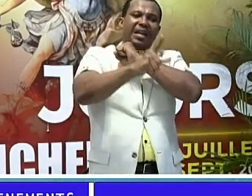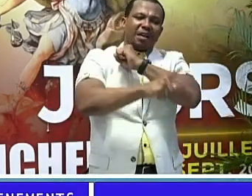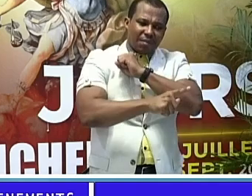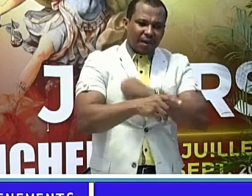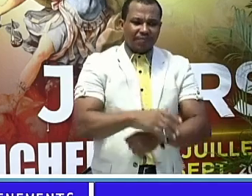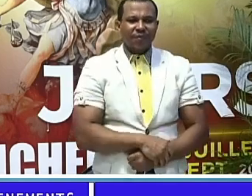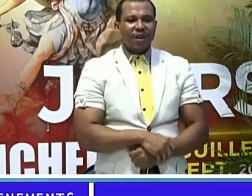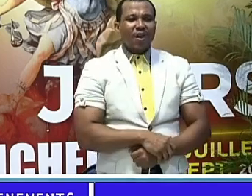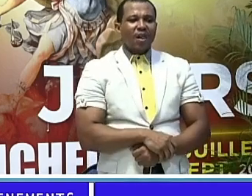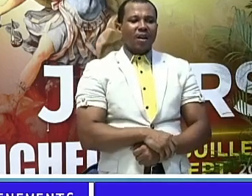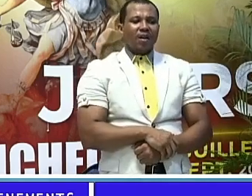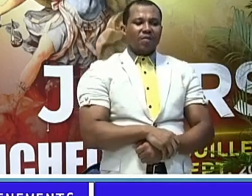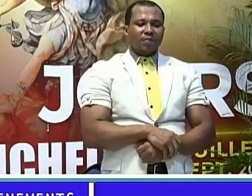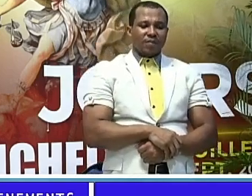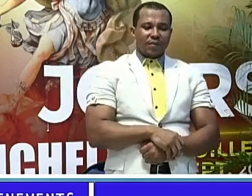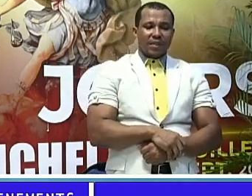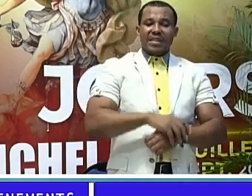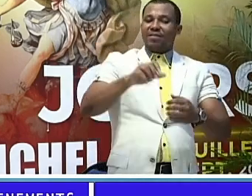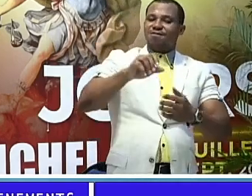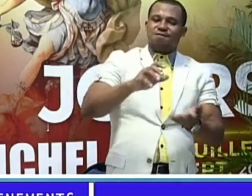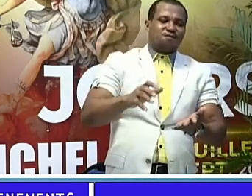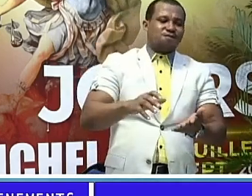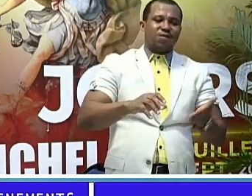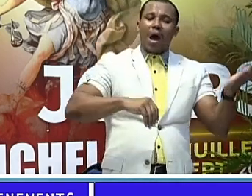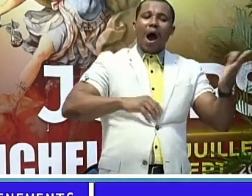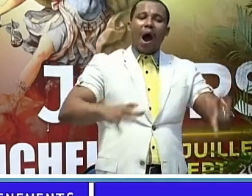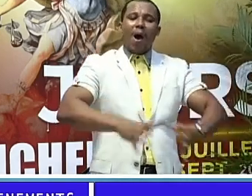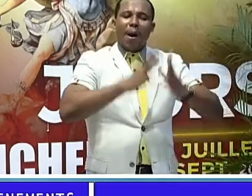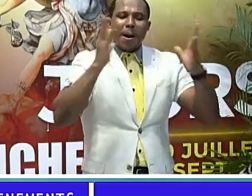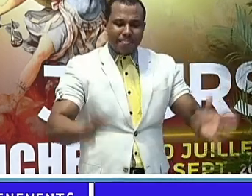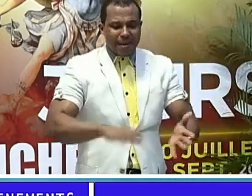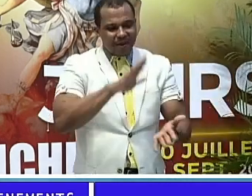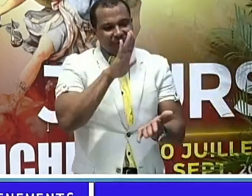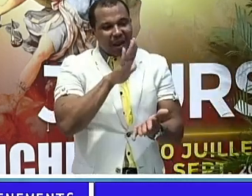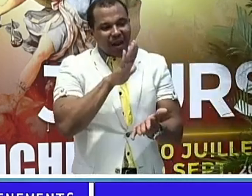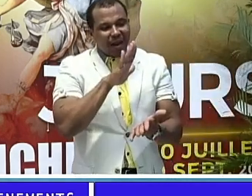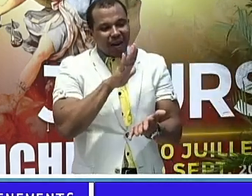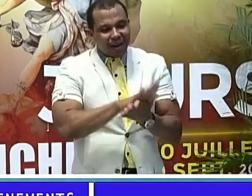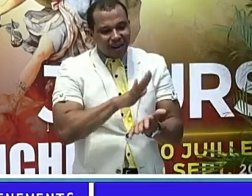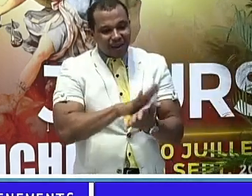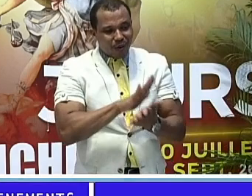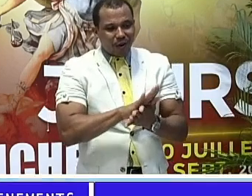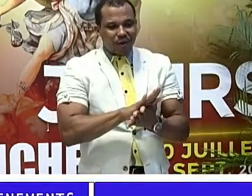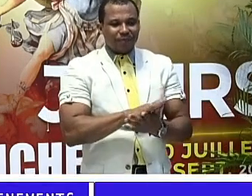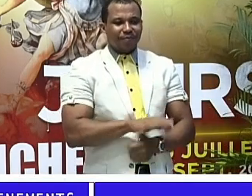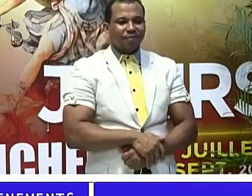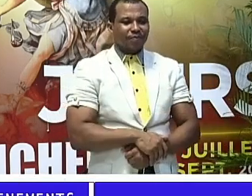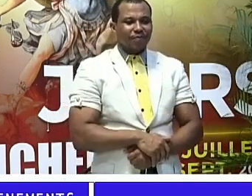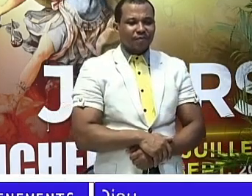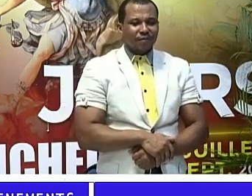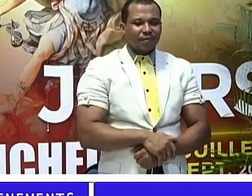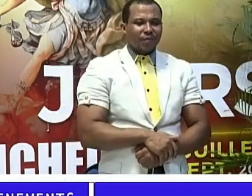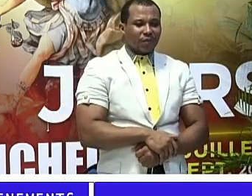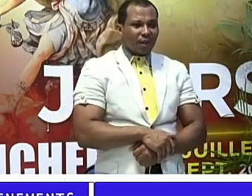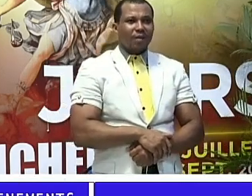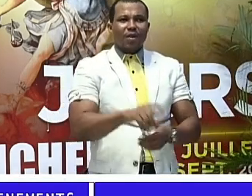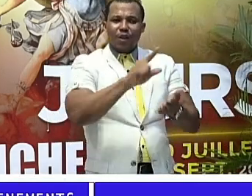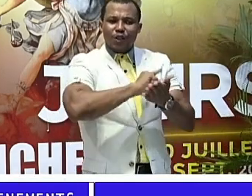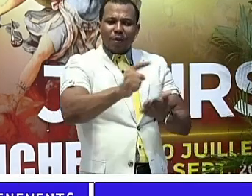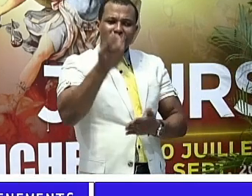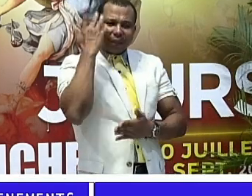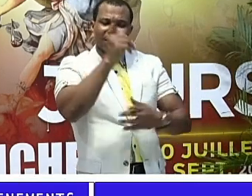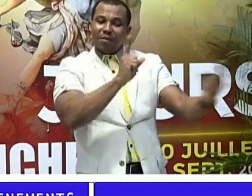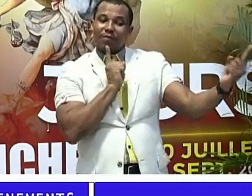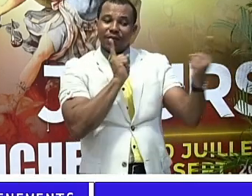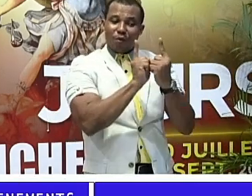Gonzague. Il est Jean-Marie Guillou. Comme si dernièrement, je rencontre avec frère à pied, le pays n'est pas bon. Quand je